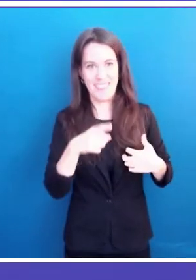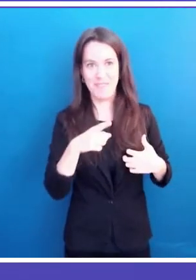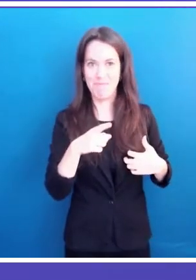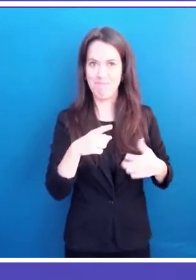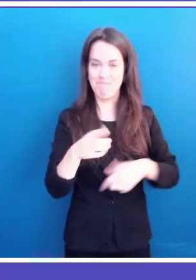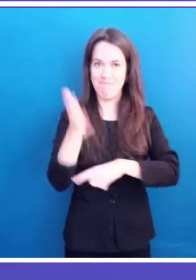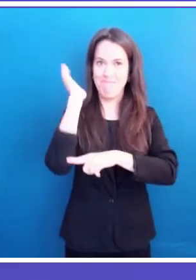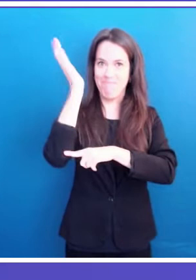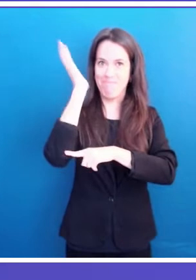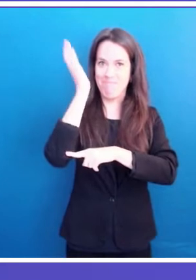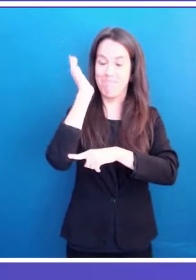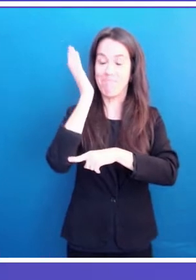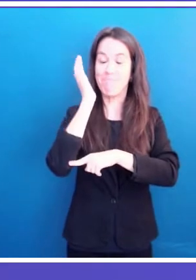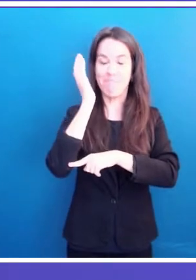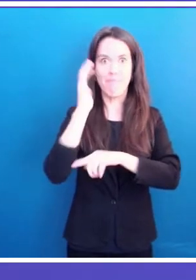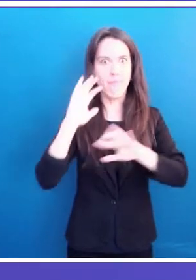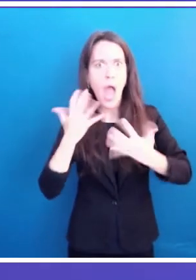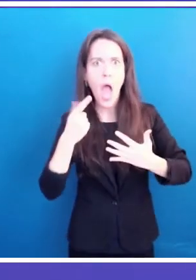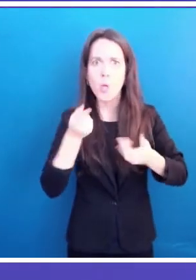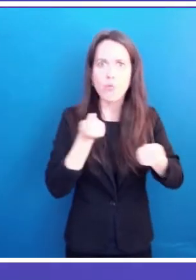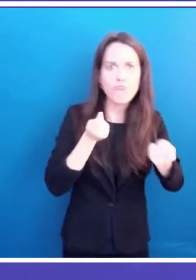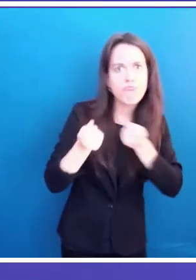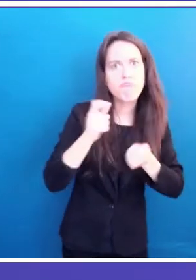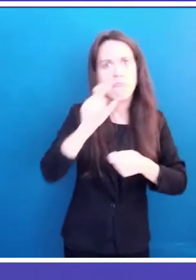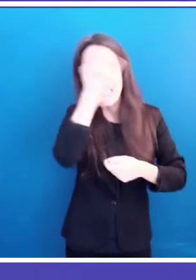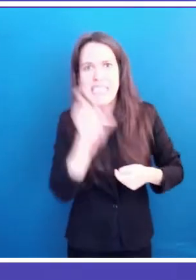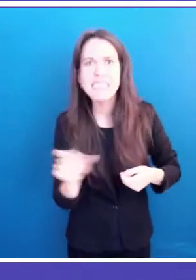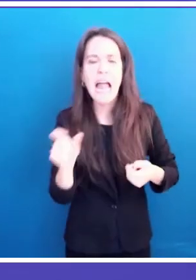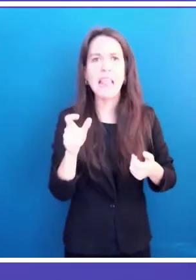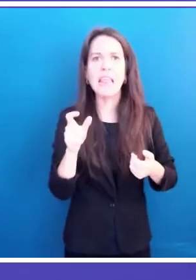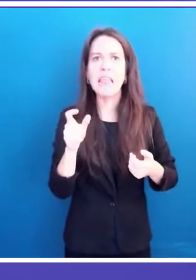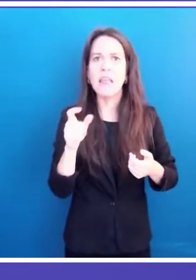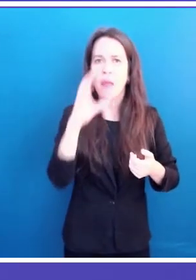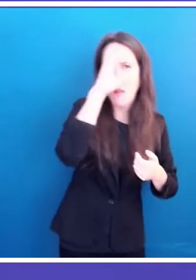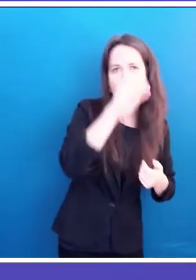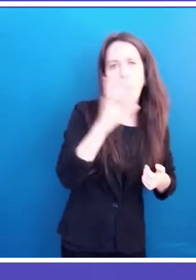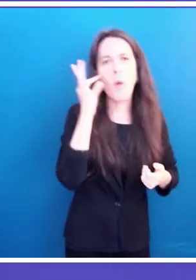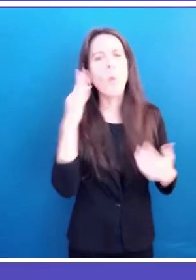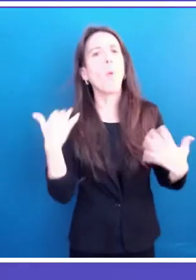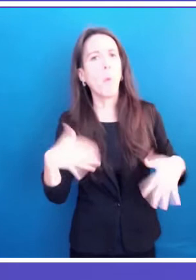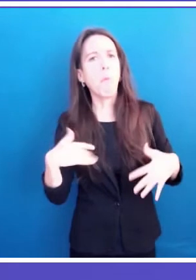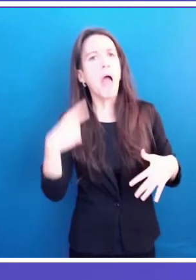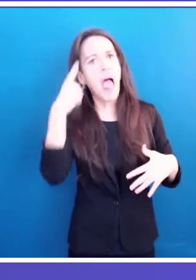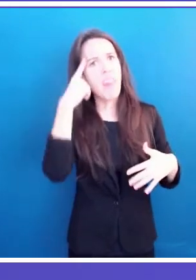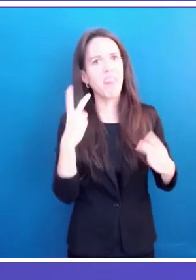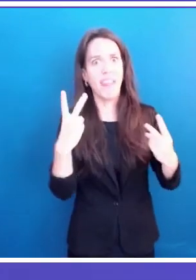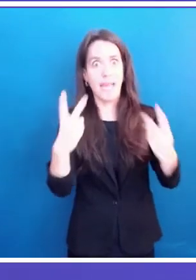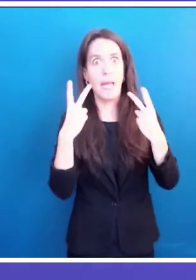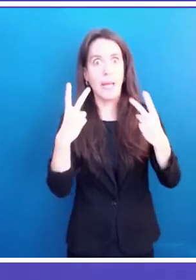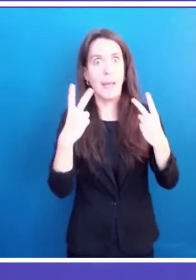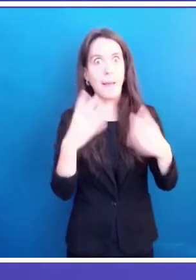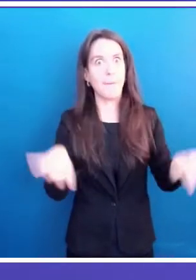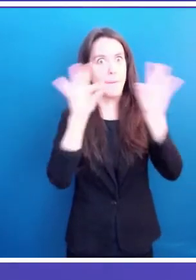شكرا جزيلا. وقد أطلعتنا بالفعل عن كيفية التعامل مع العنف القائم على النوع الاجتماعي،